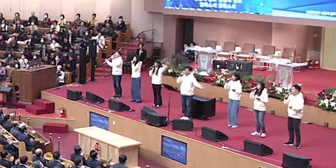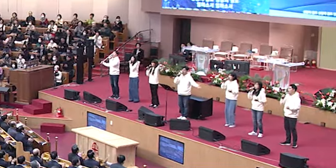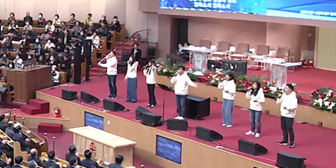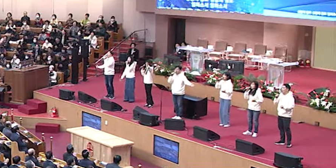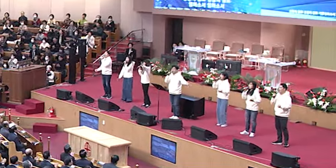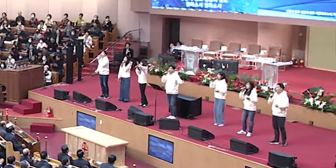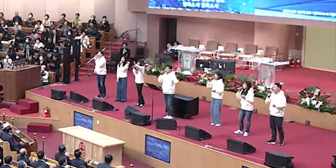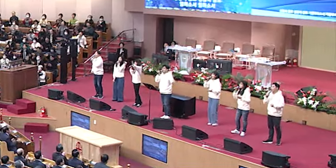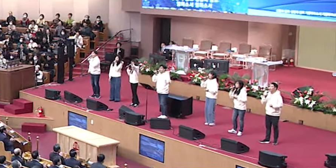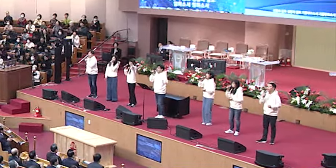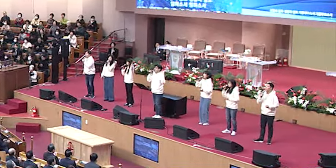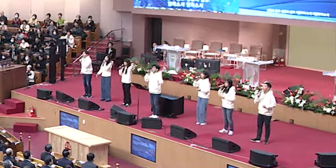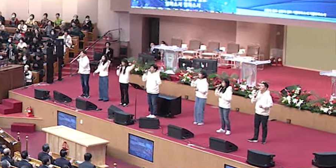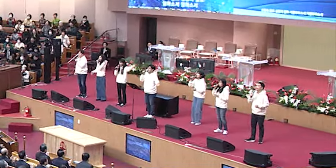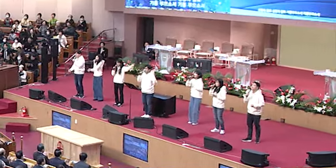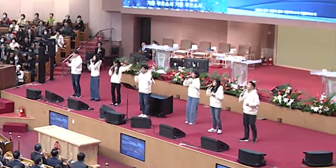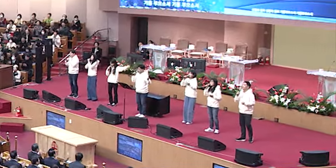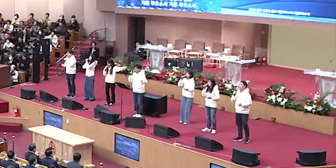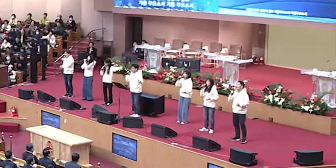임하소서